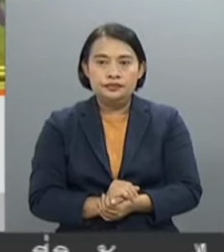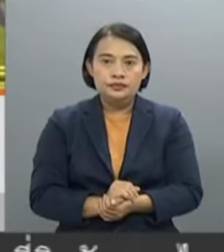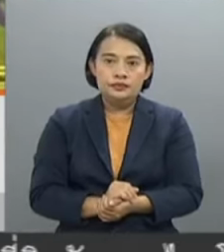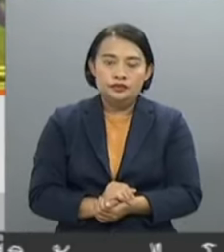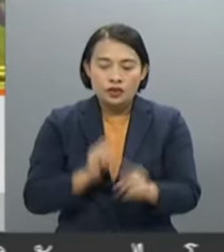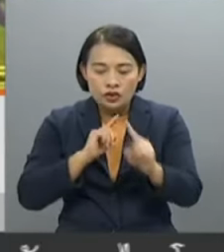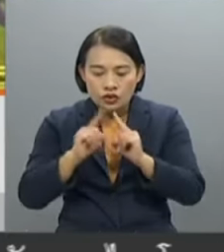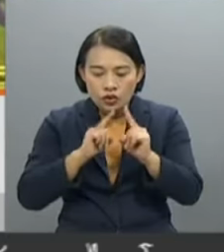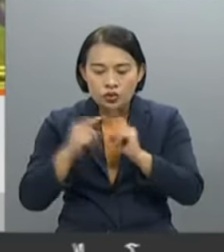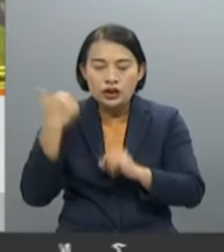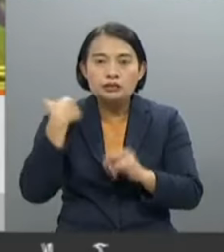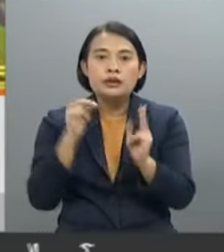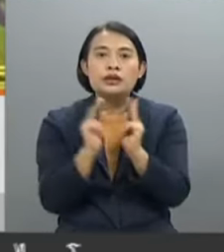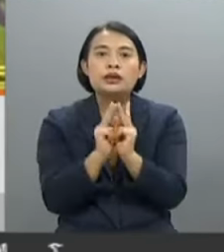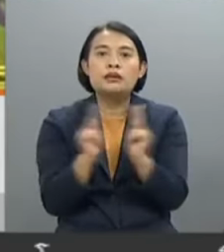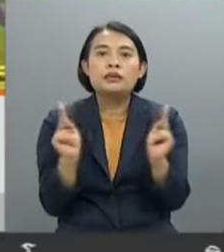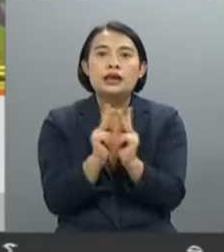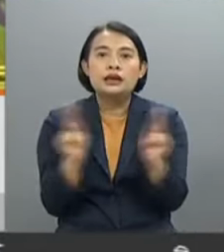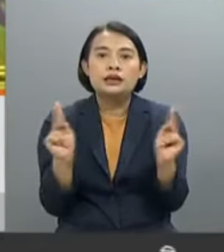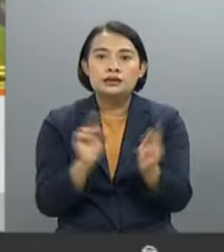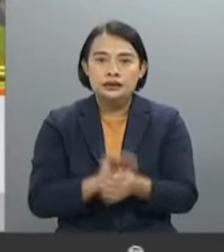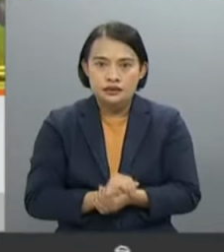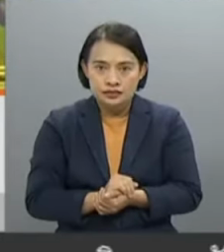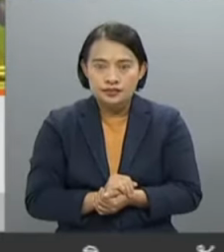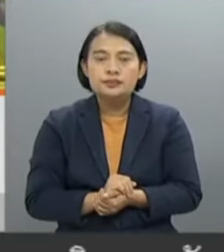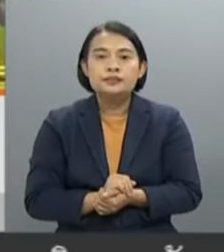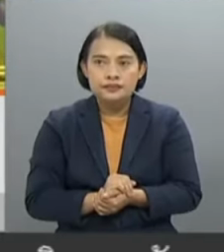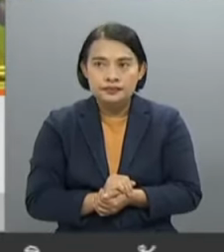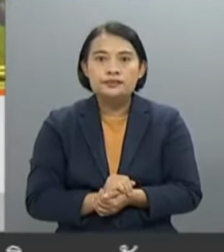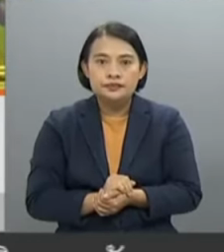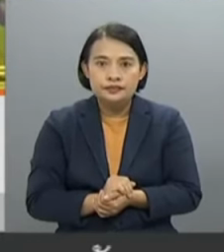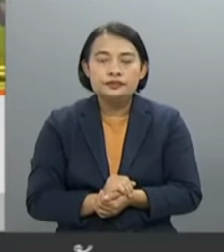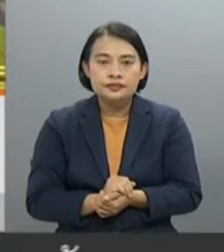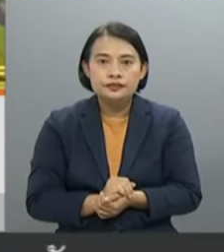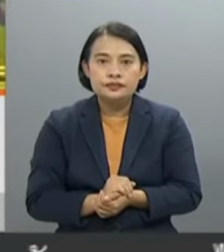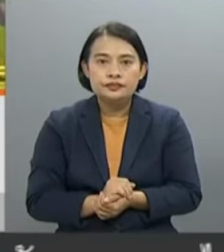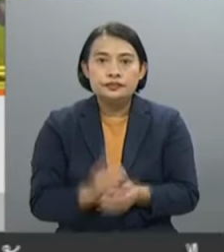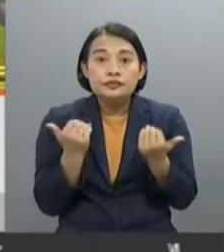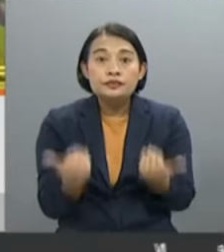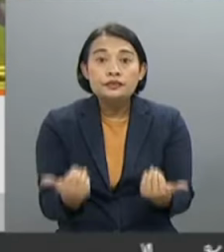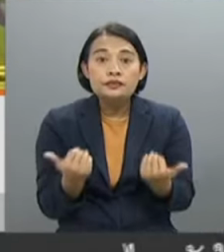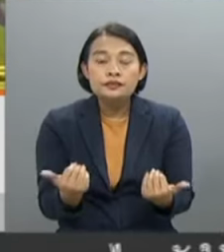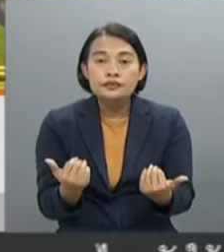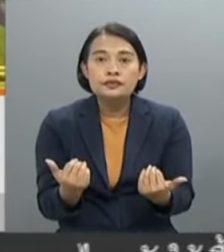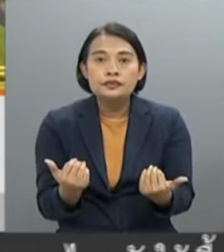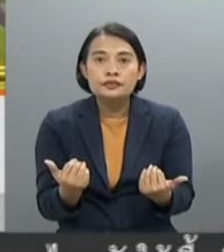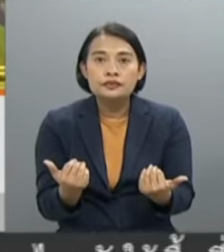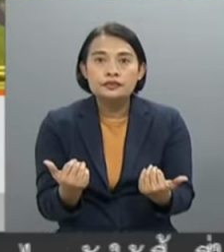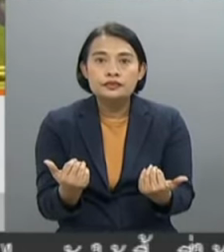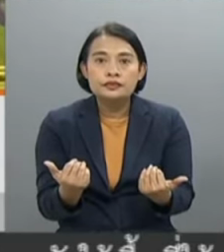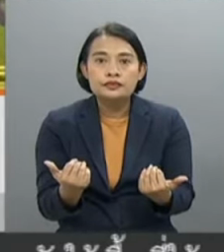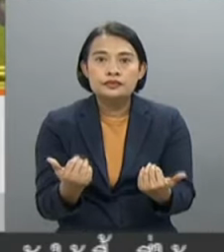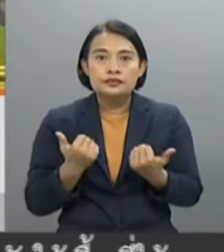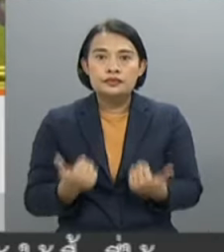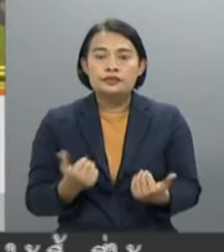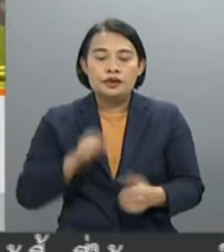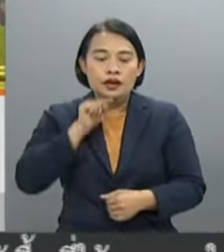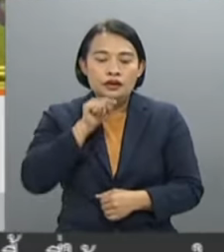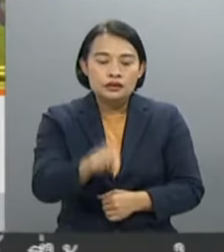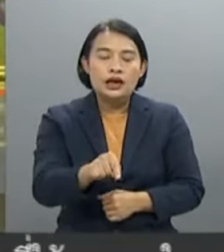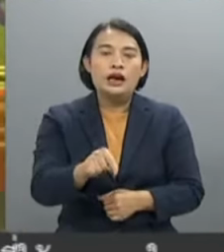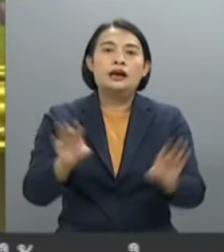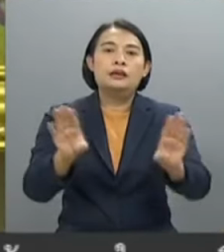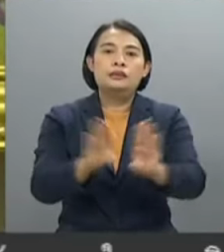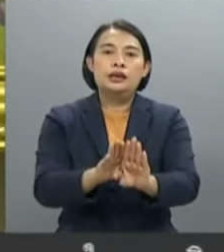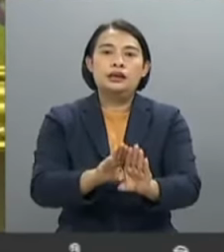ด้วยแล้วก็เอาข้อมูลมาคุยกันด้วยในภาพรวมนะแต่ว่าตอนนี้ก็ยังไม่ได้สั่งปิดอะไรที่อื่นนะครับซึ่งตามหลักเนี่ย